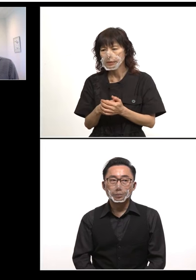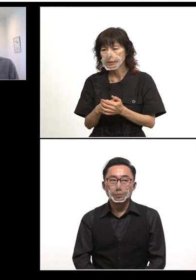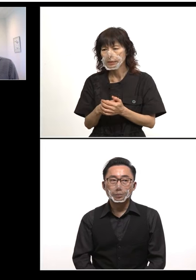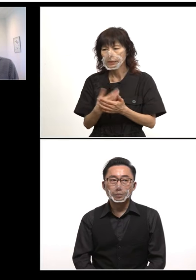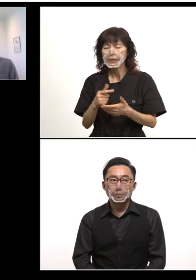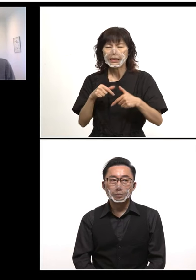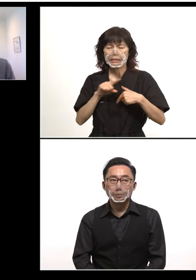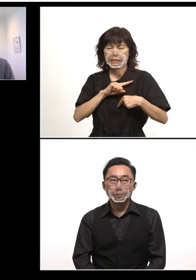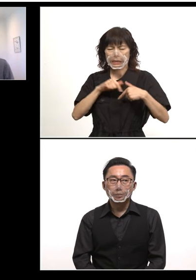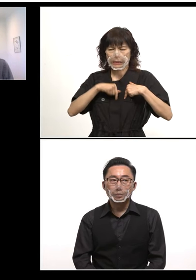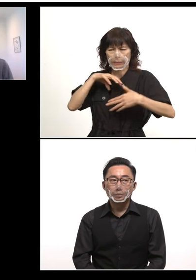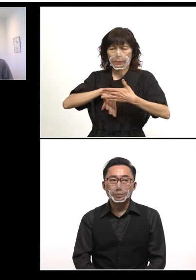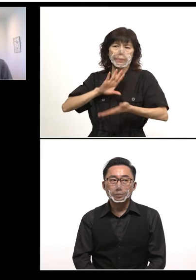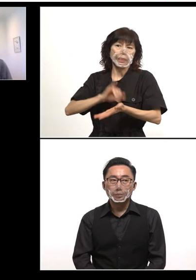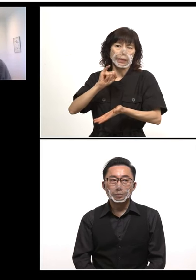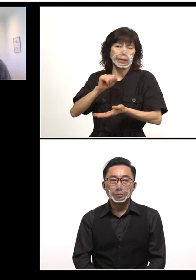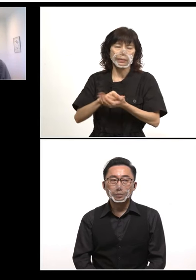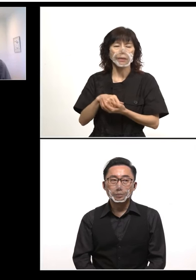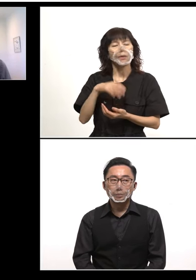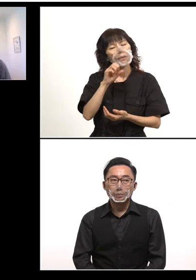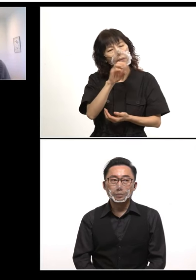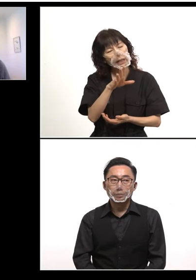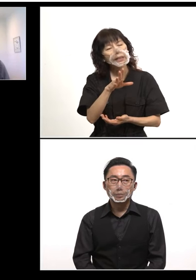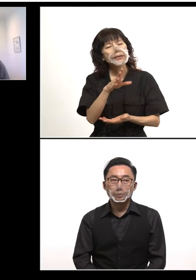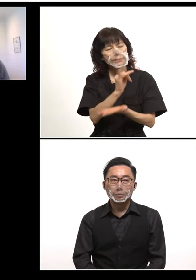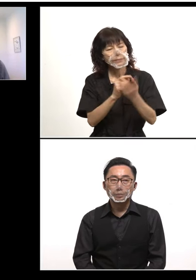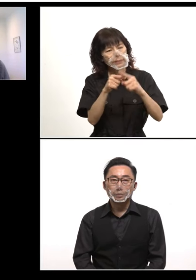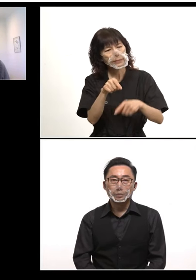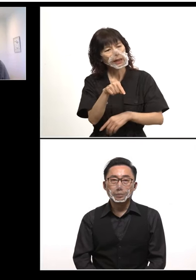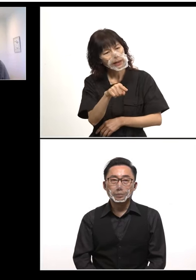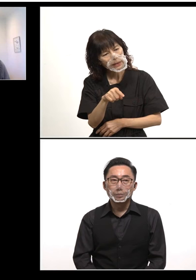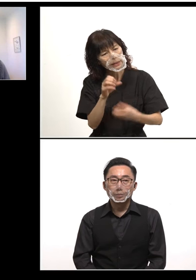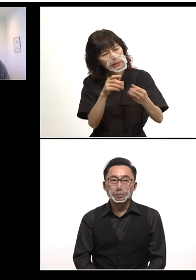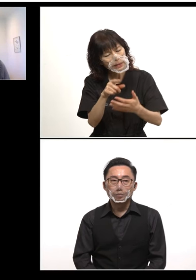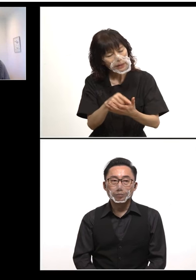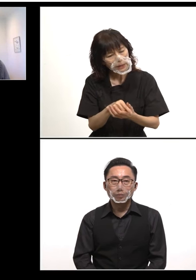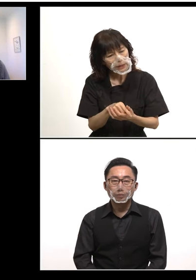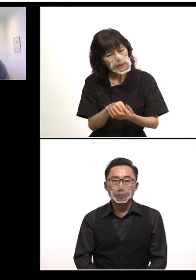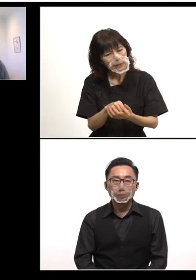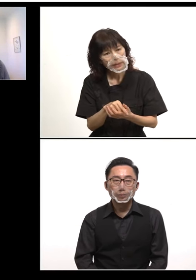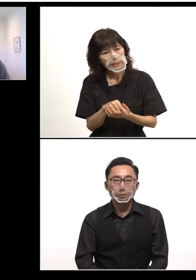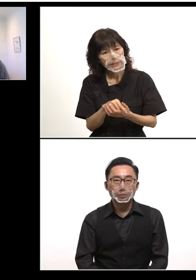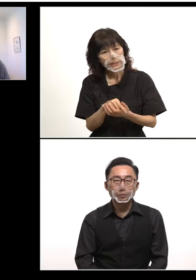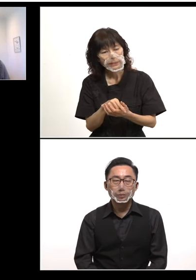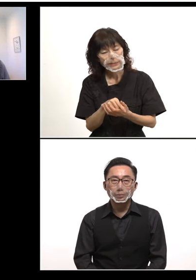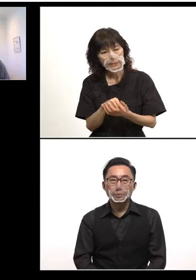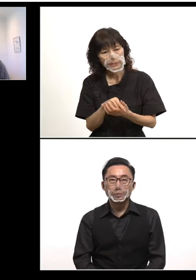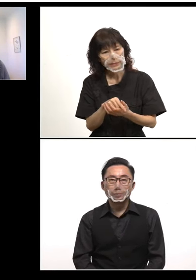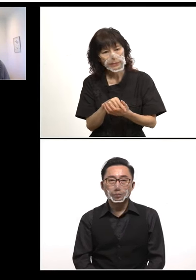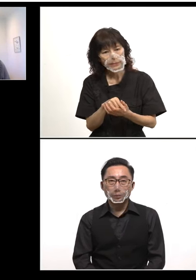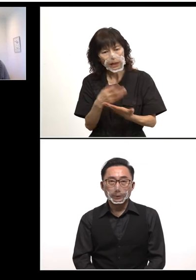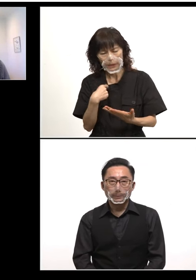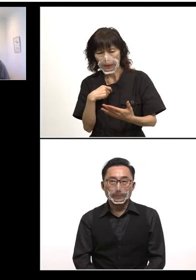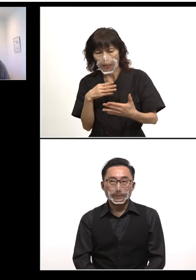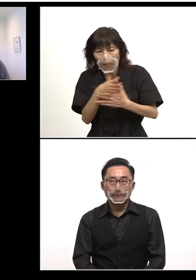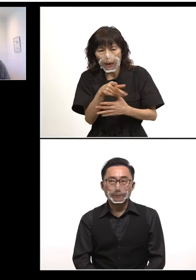心理障礙。我成日都會同一啲藝術家傾嘅時候，佢哋會去覺得啊，其實我會唔會有陣時好會 hurt 到佢